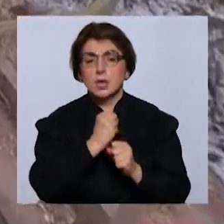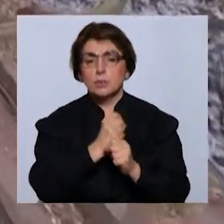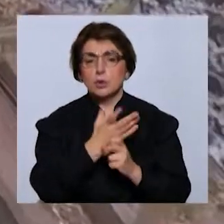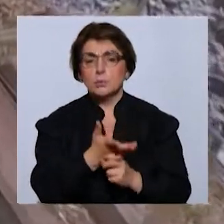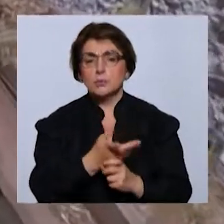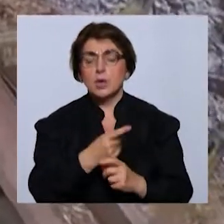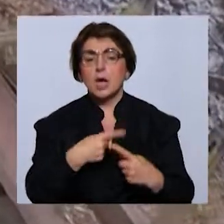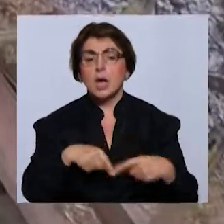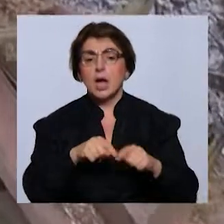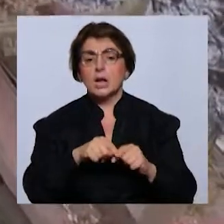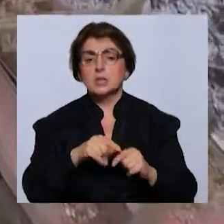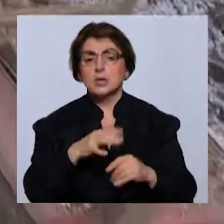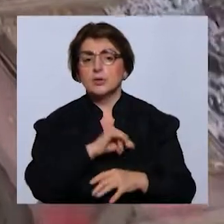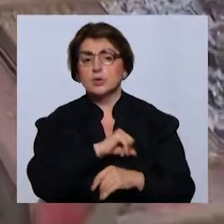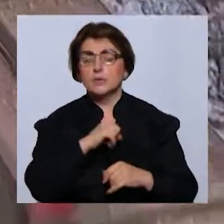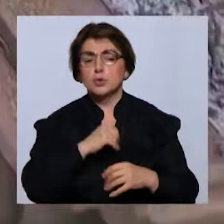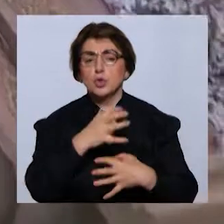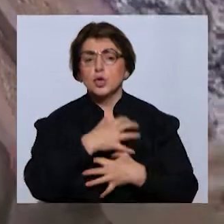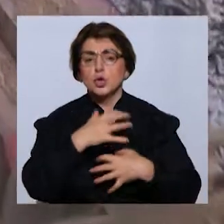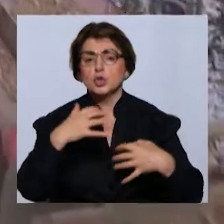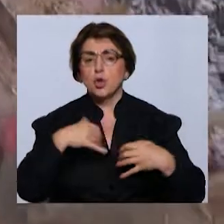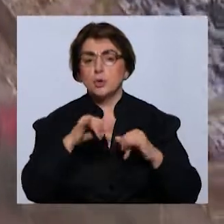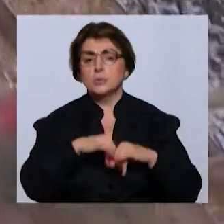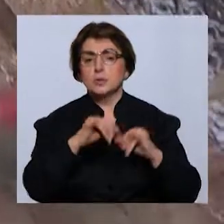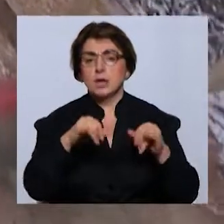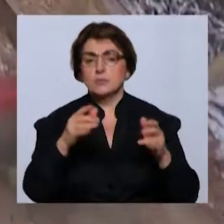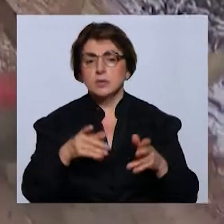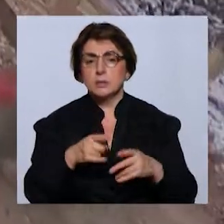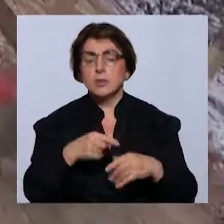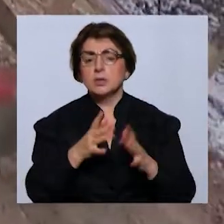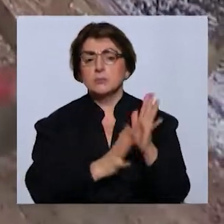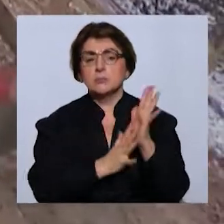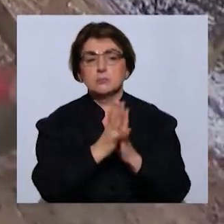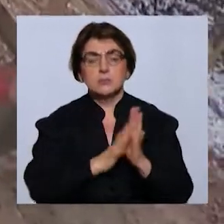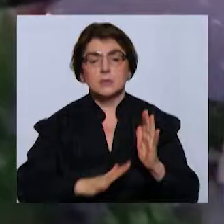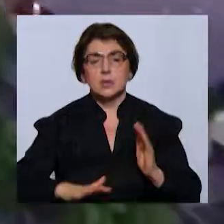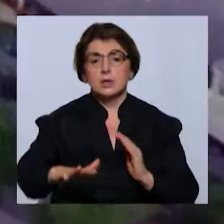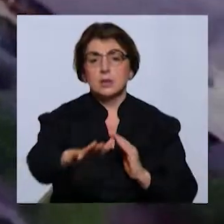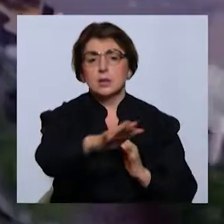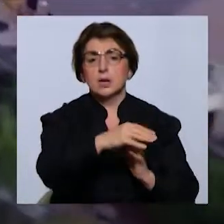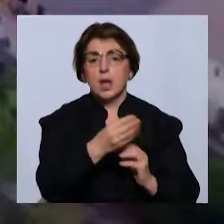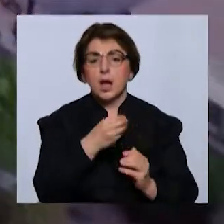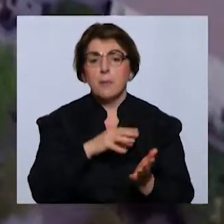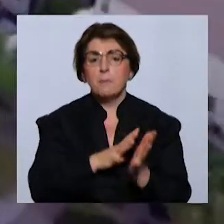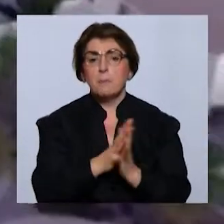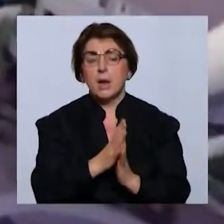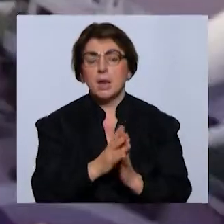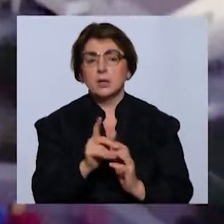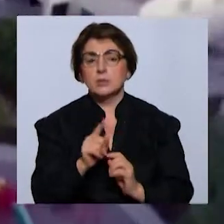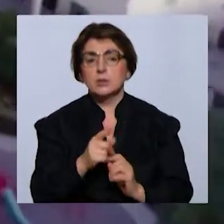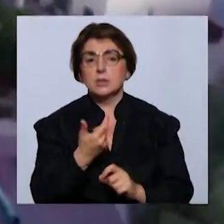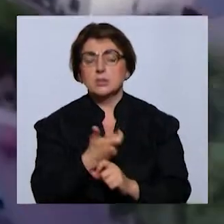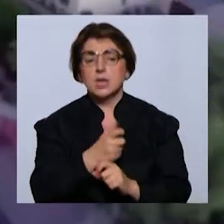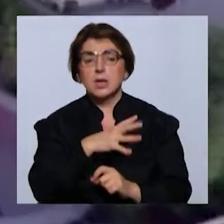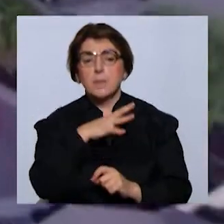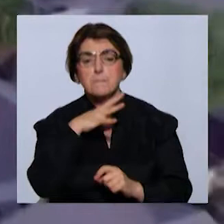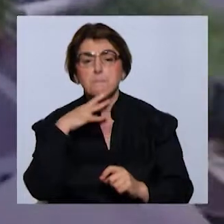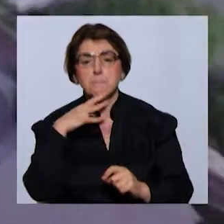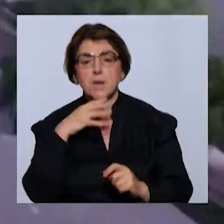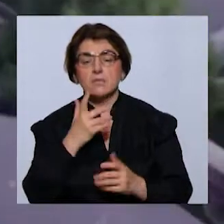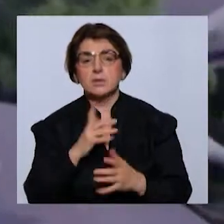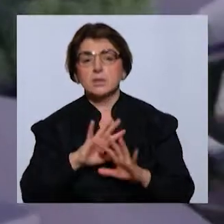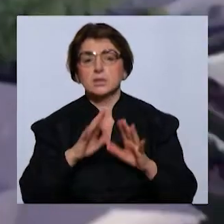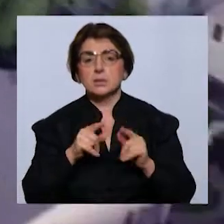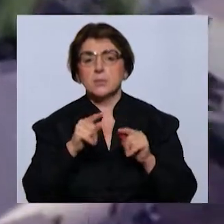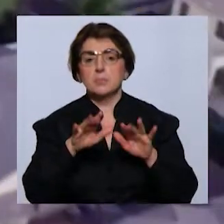ასევე მეცხოველეობისათვის, რომ გამოიყენონ საძოვრებად. Გარდა ამისა, ძალიან მასიურად მიმდინარეობს